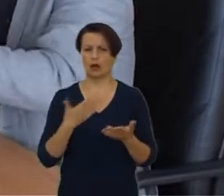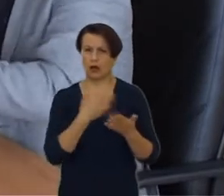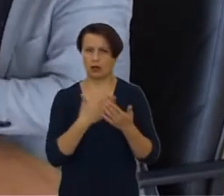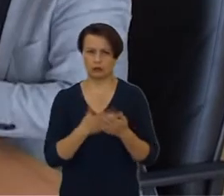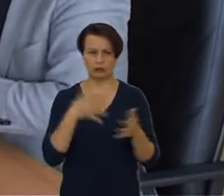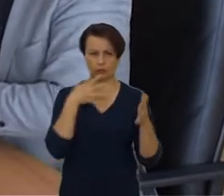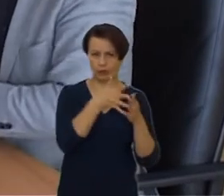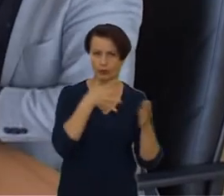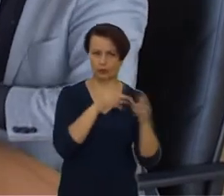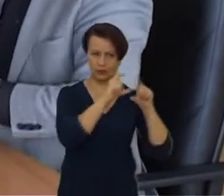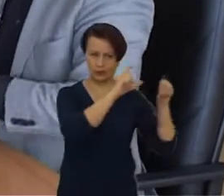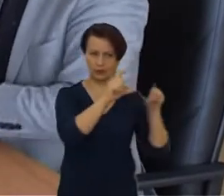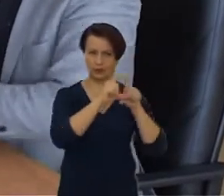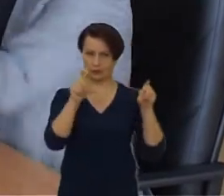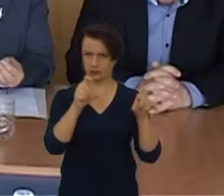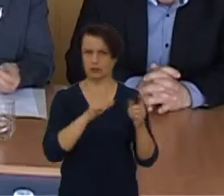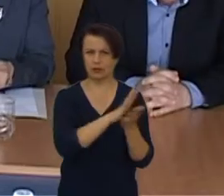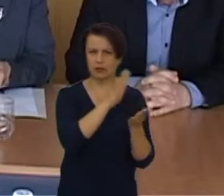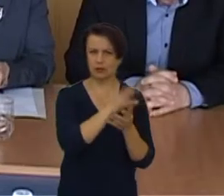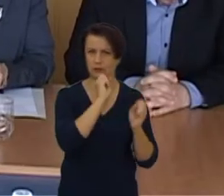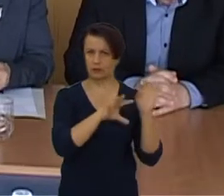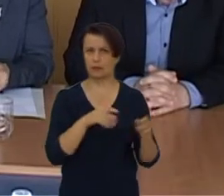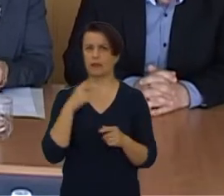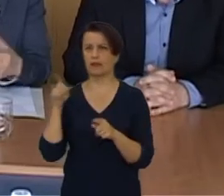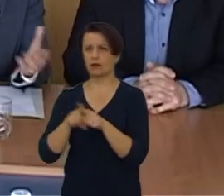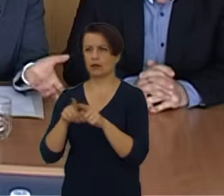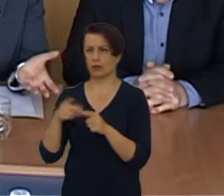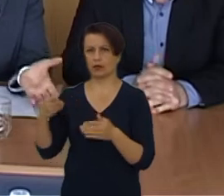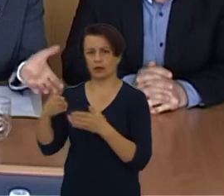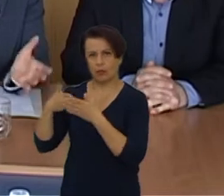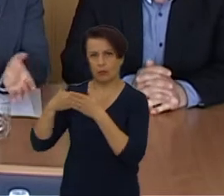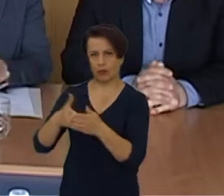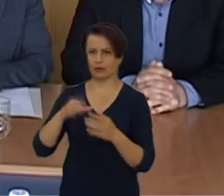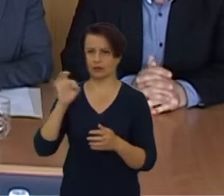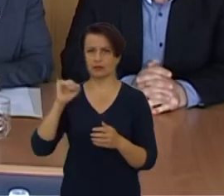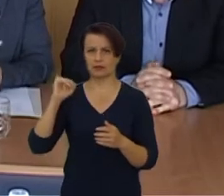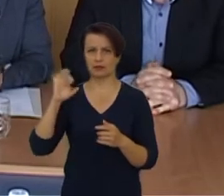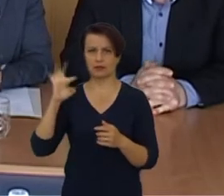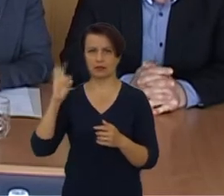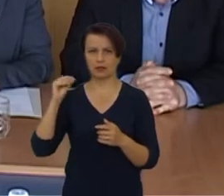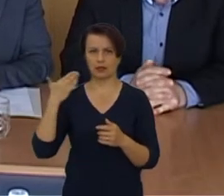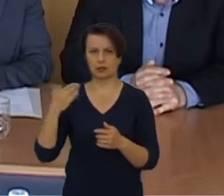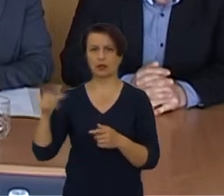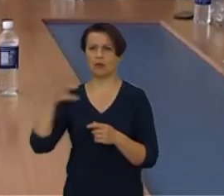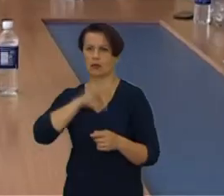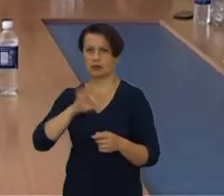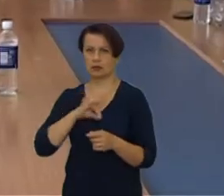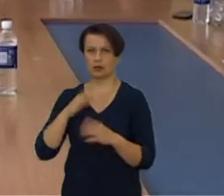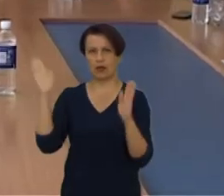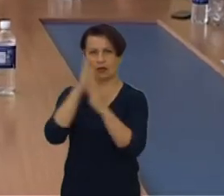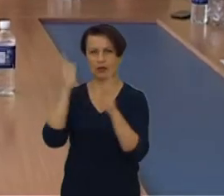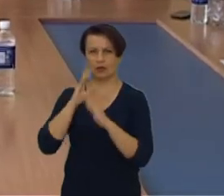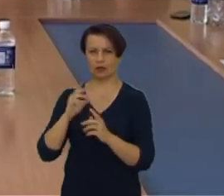teršėjus. Tačiau aptarta ir galimybė paremti įmonės sistem taršos prevencijos projektus, pasinaudojant klimato